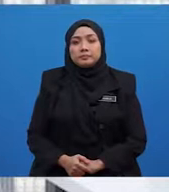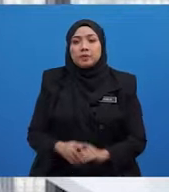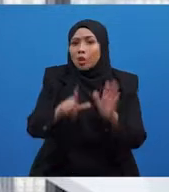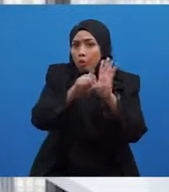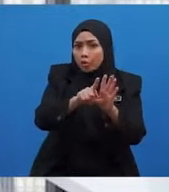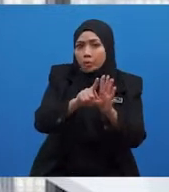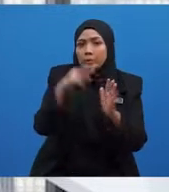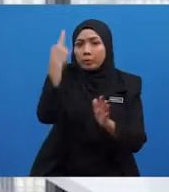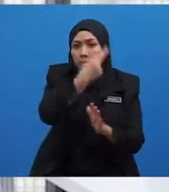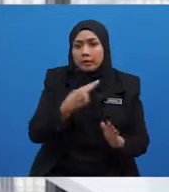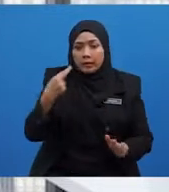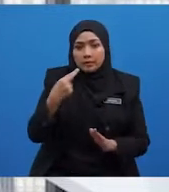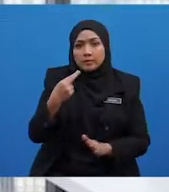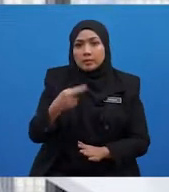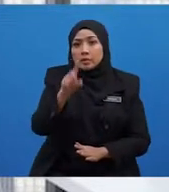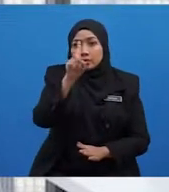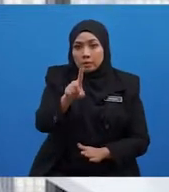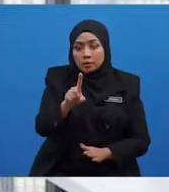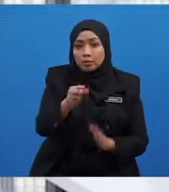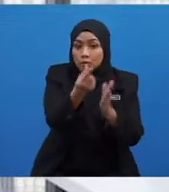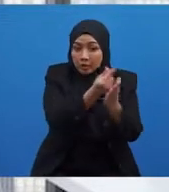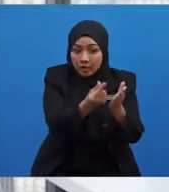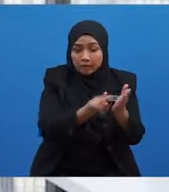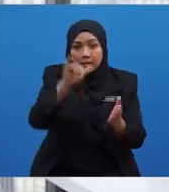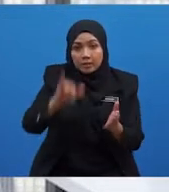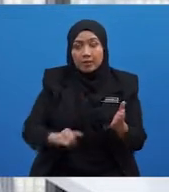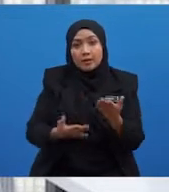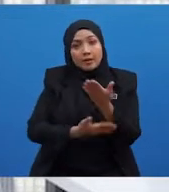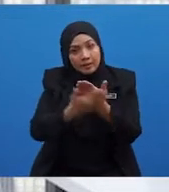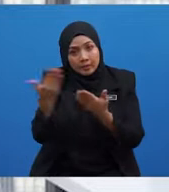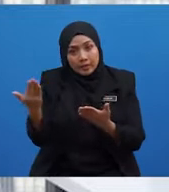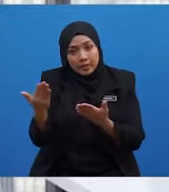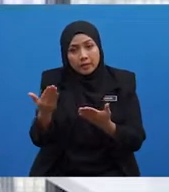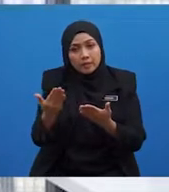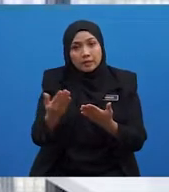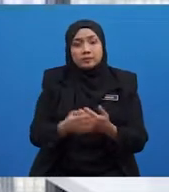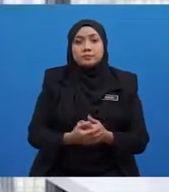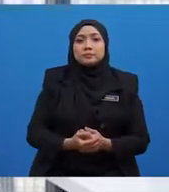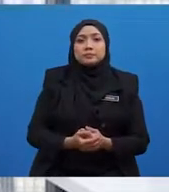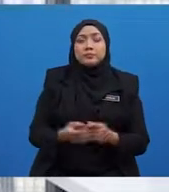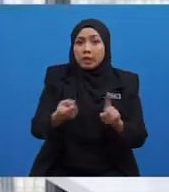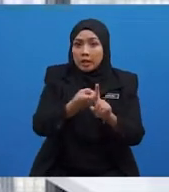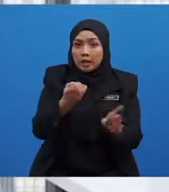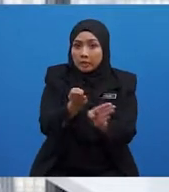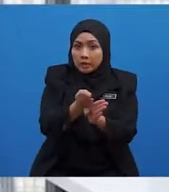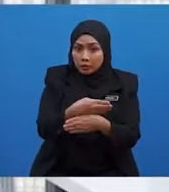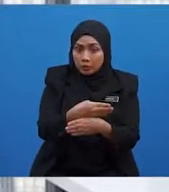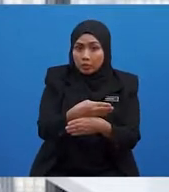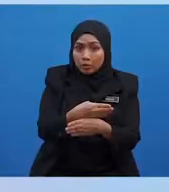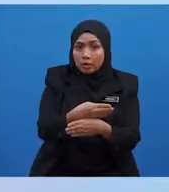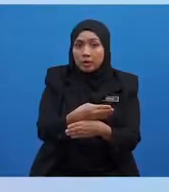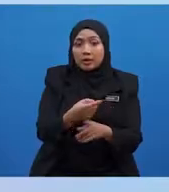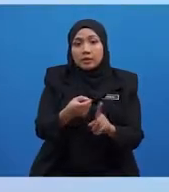Logo merupakan suatu bahan berbentuk grafik yang ringkas, dipermudahkan daripada bentuk atau rupa